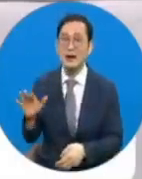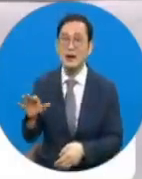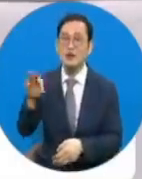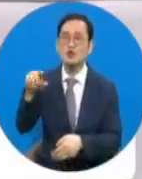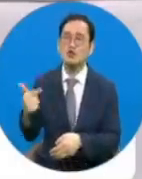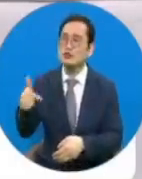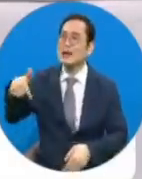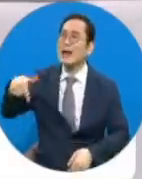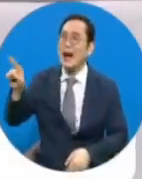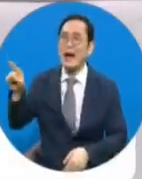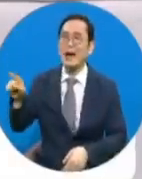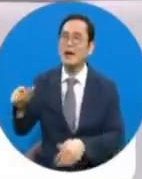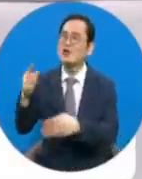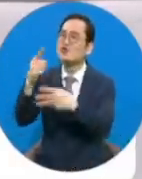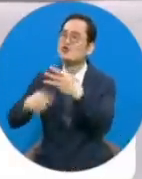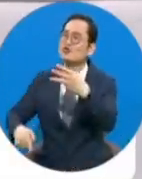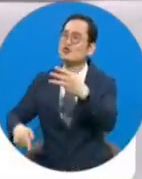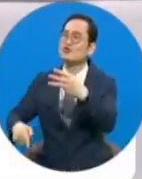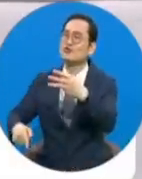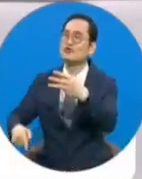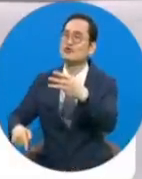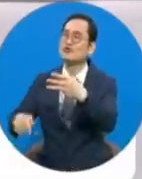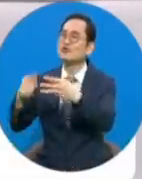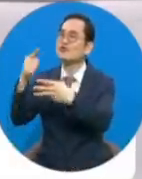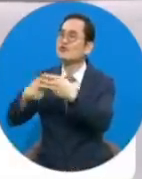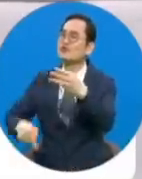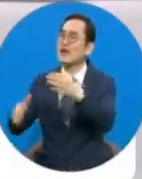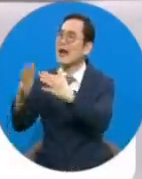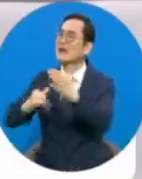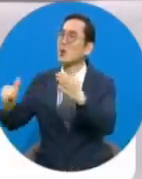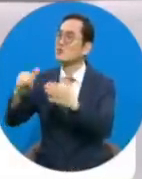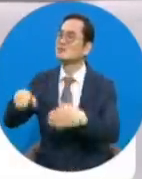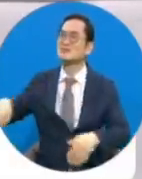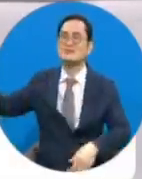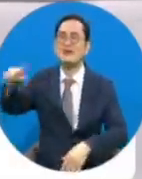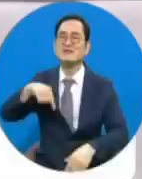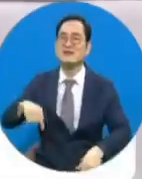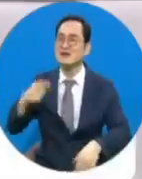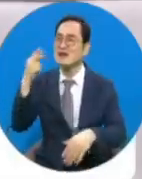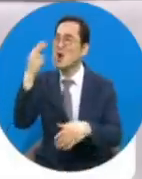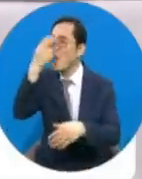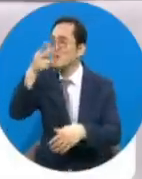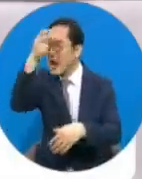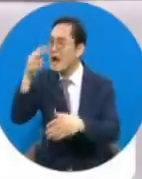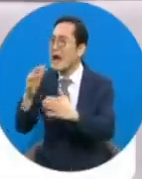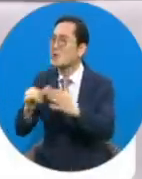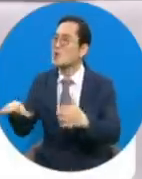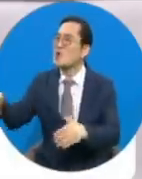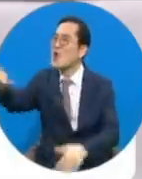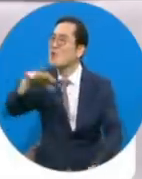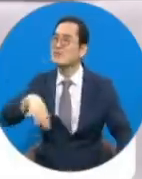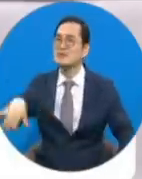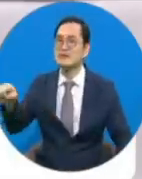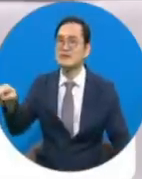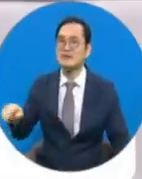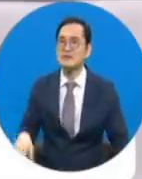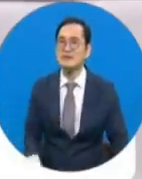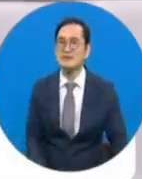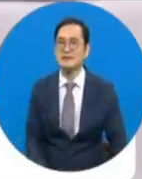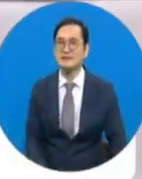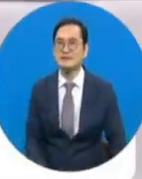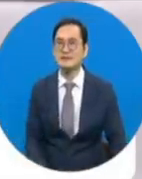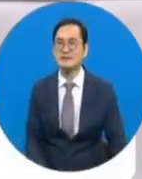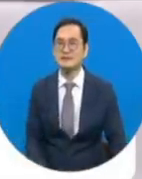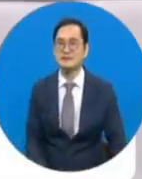모든 걸 제쳐두고 모든 것을 음모론으로 가는 거예요. 그래서 뭐 코로나도 미국서 뭐 진원지가 미국이다 하고 뭐